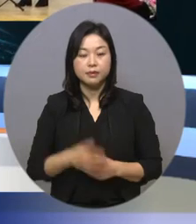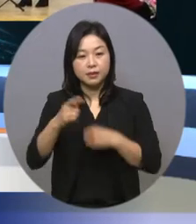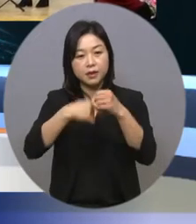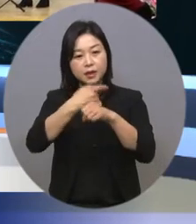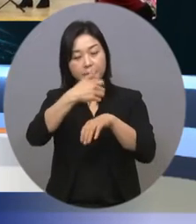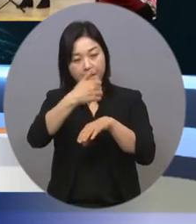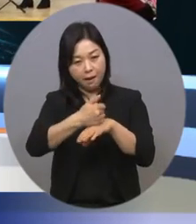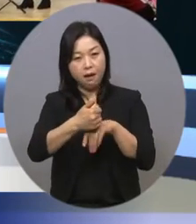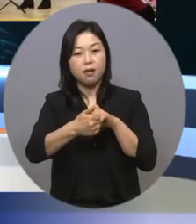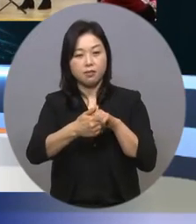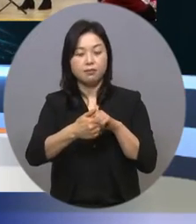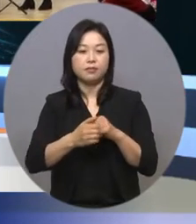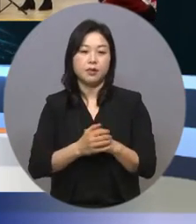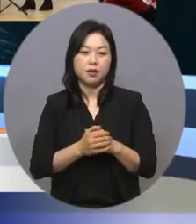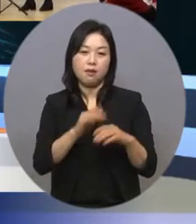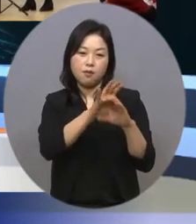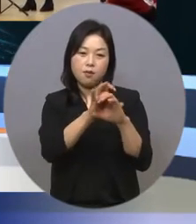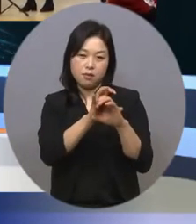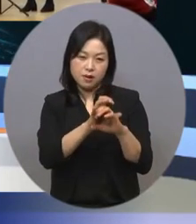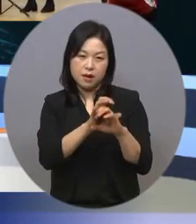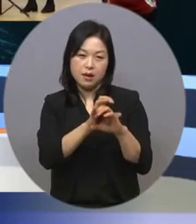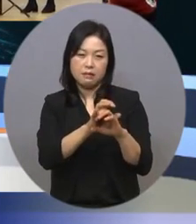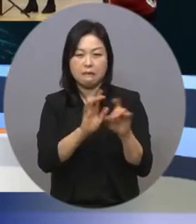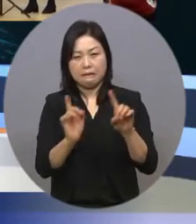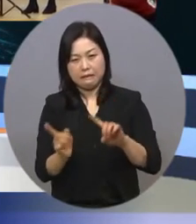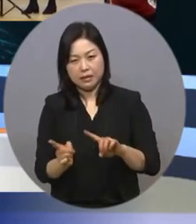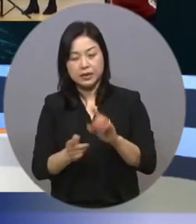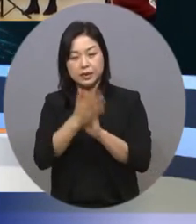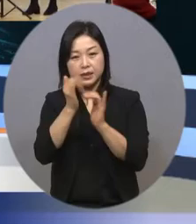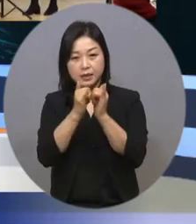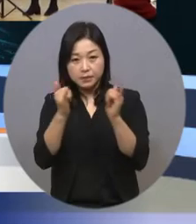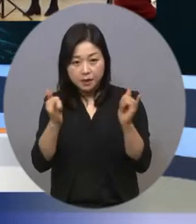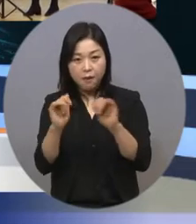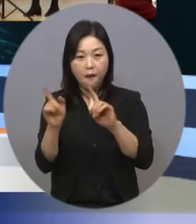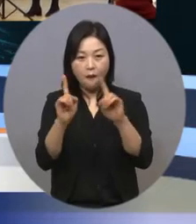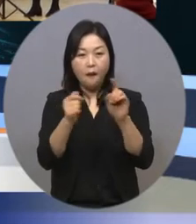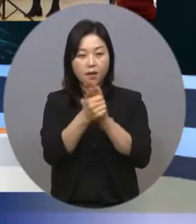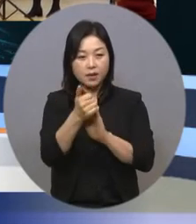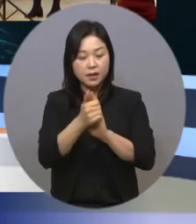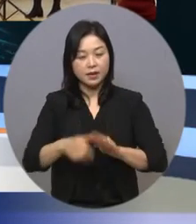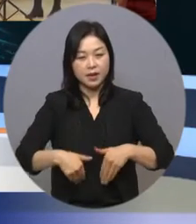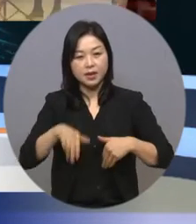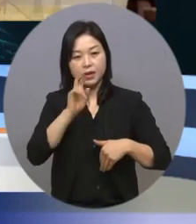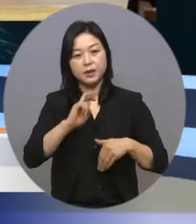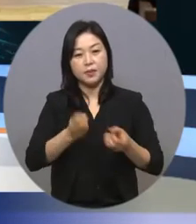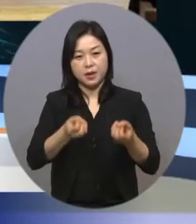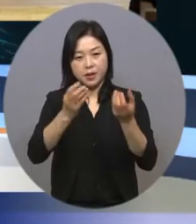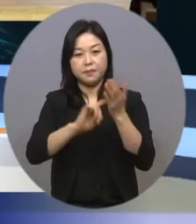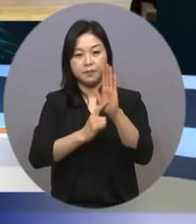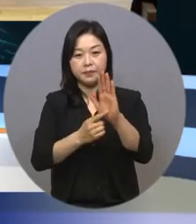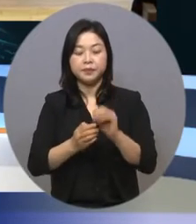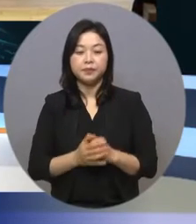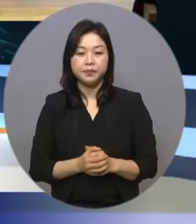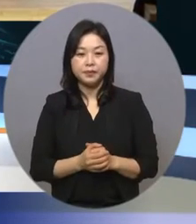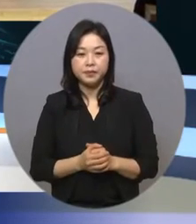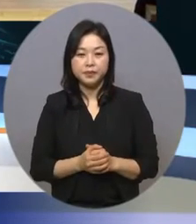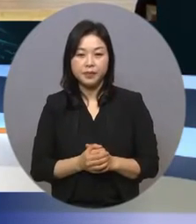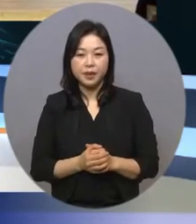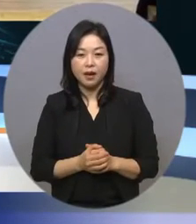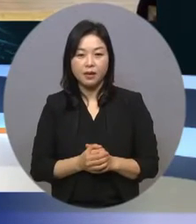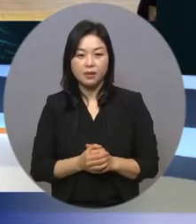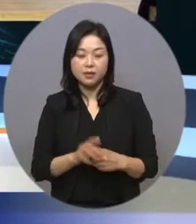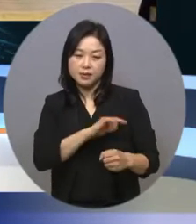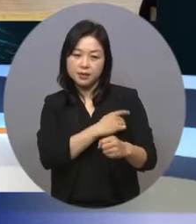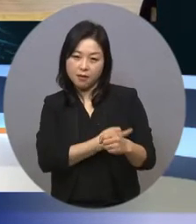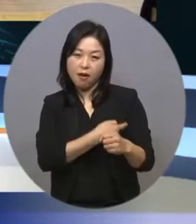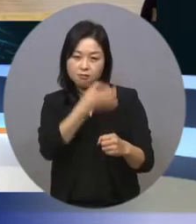연말을 맞아 코로나19로 지친 시민들을 위로하는 훈훈한 음악회가 열렸습니다. 재능기부로 만들어진 음악회는